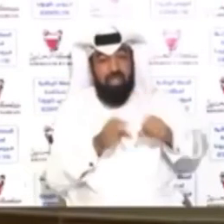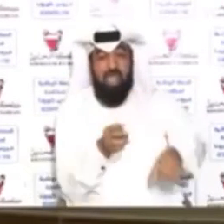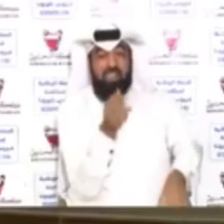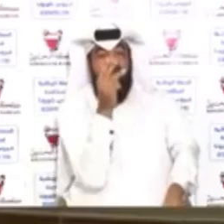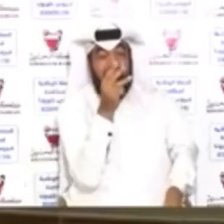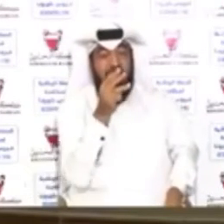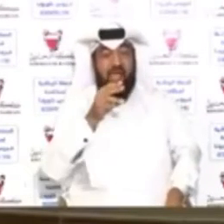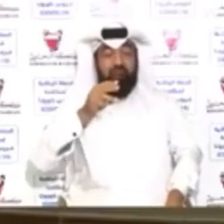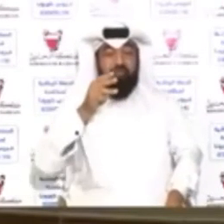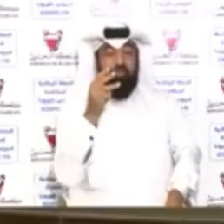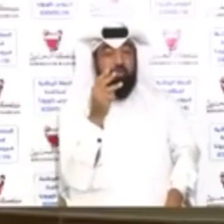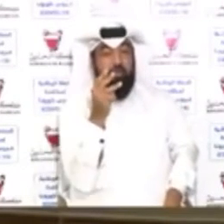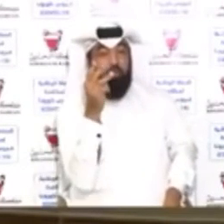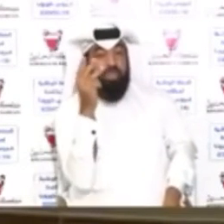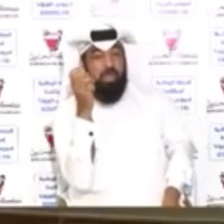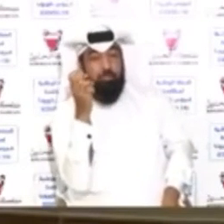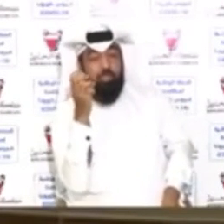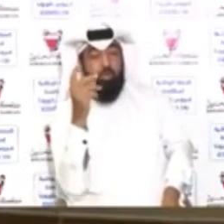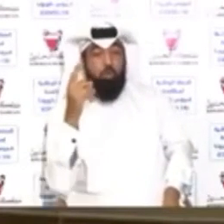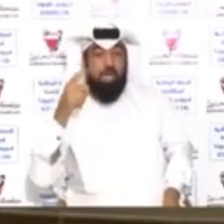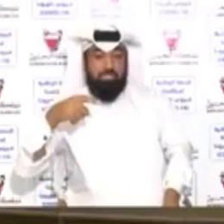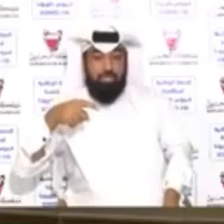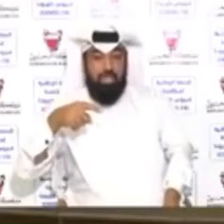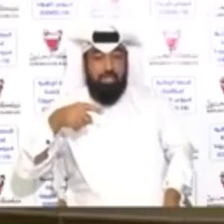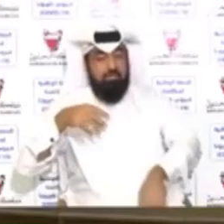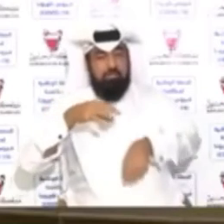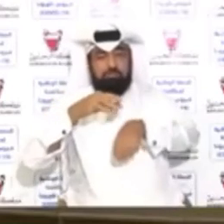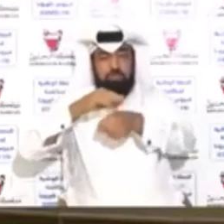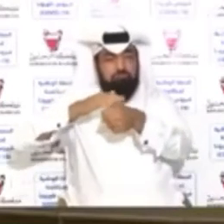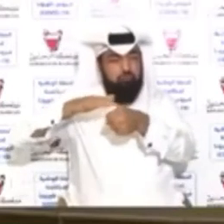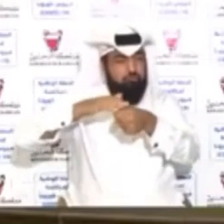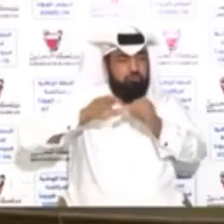3410، ويبلغ الإشغال منها حوالي